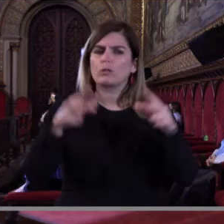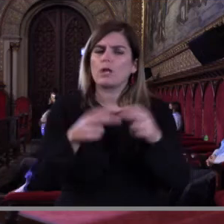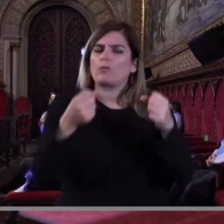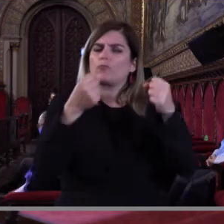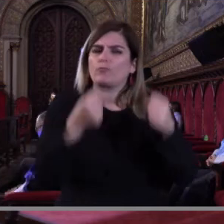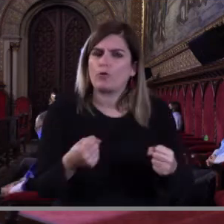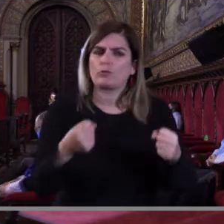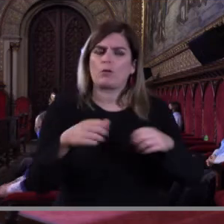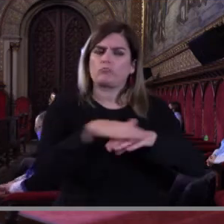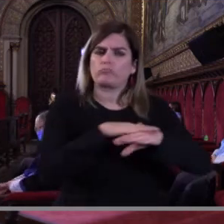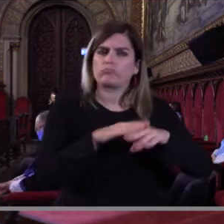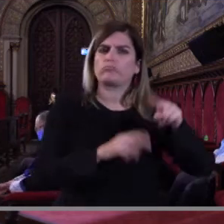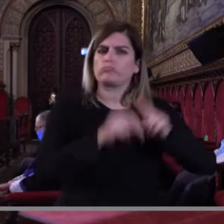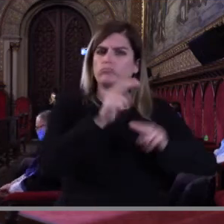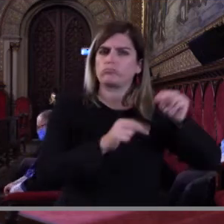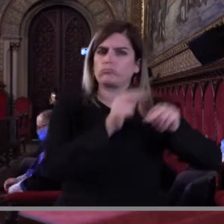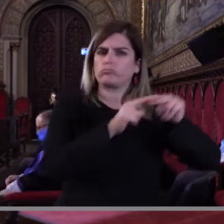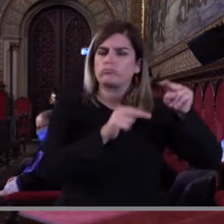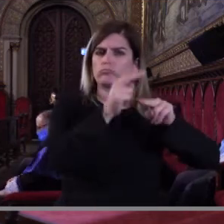sòlida basada en el coneixement.